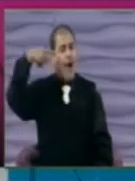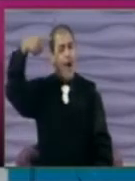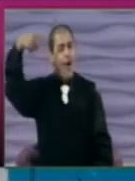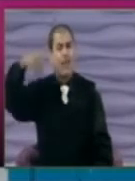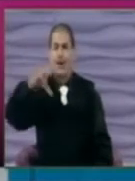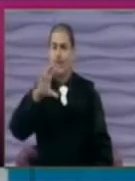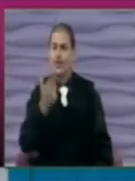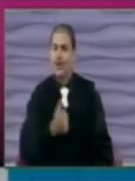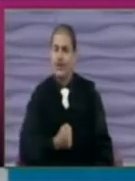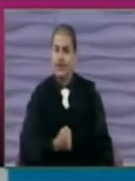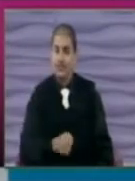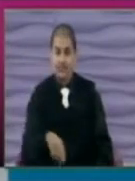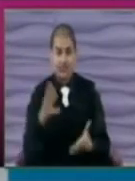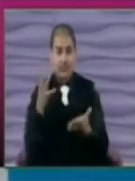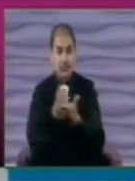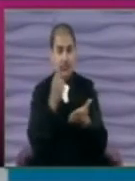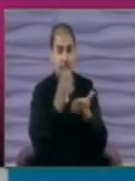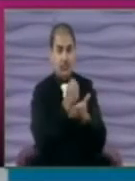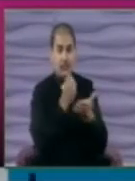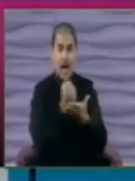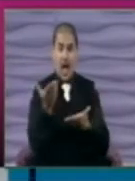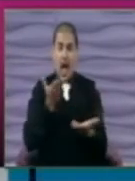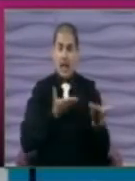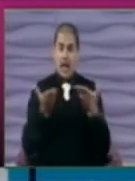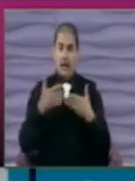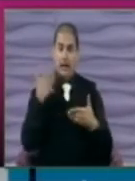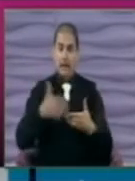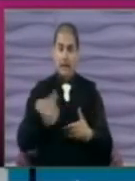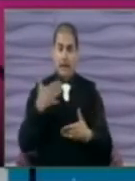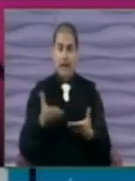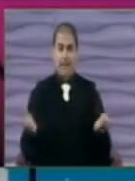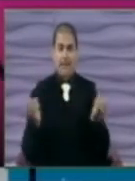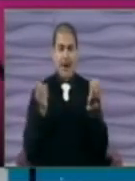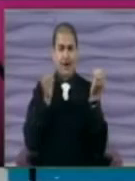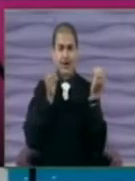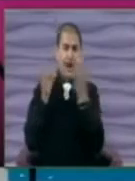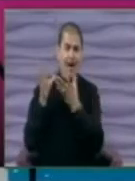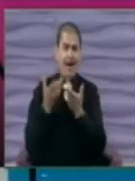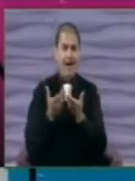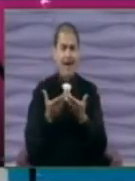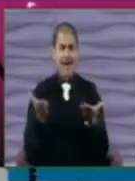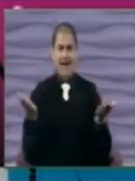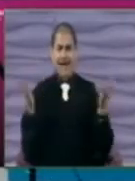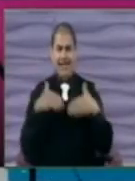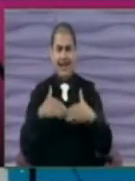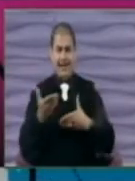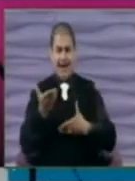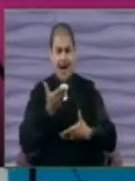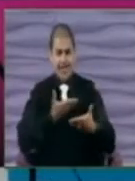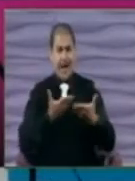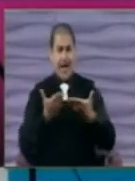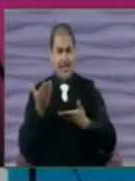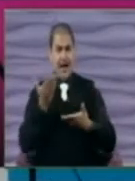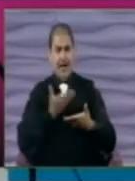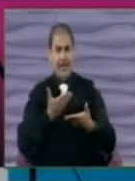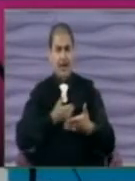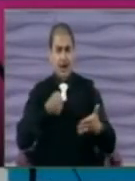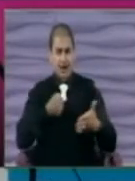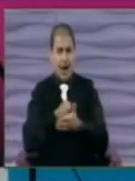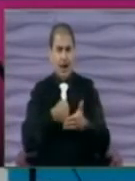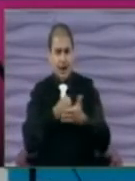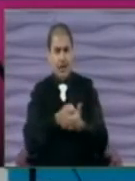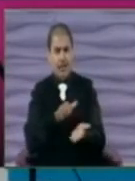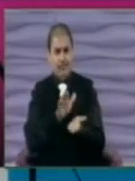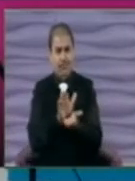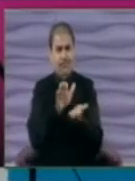عم تحصل على جوائز قيمة في مجال التصوير الفوتوغرافي، ما شاء الله صورك كثير رائعة. ايش طموحاتك؟ طيب طموحاتي عندي